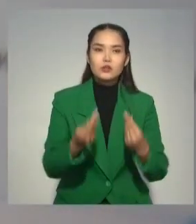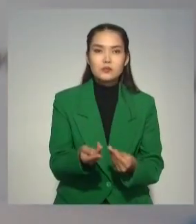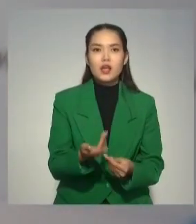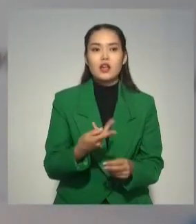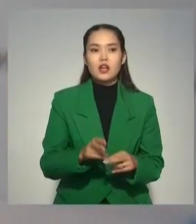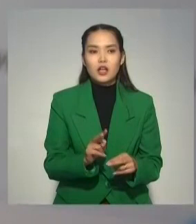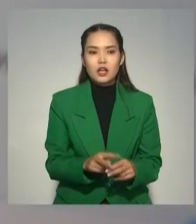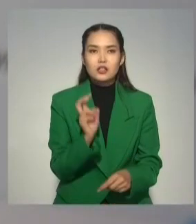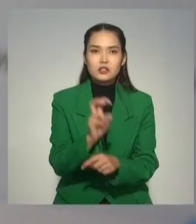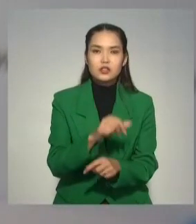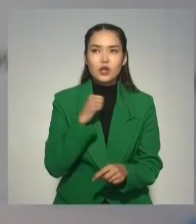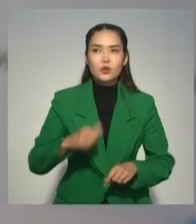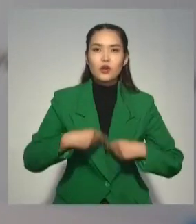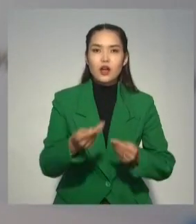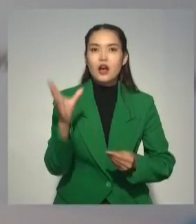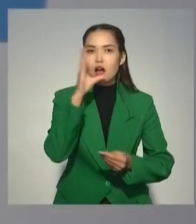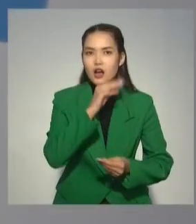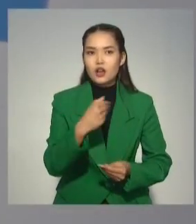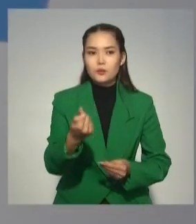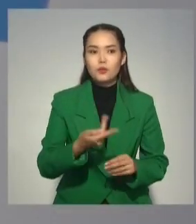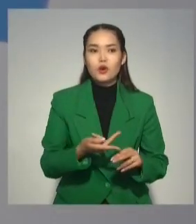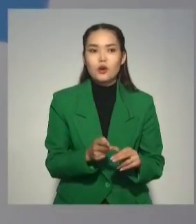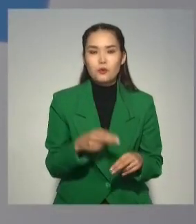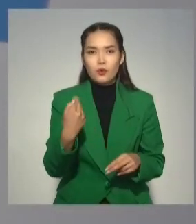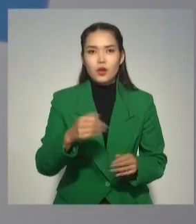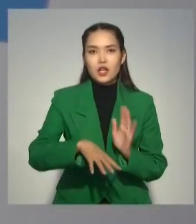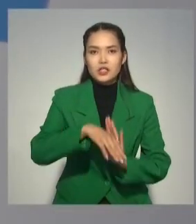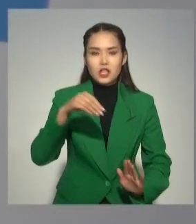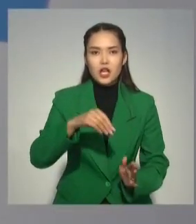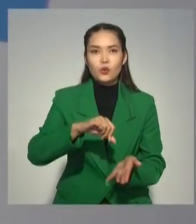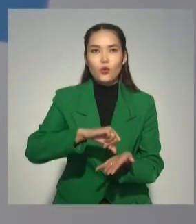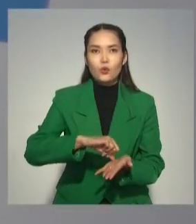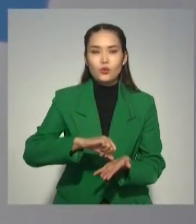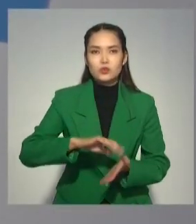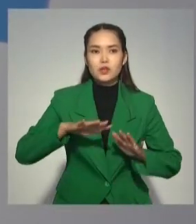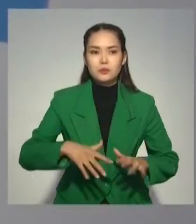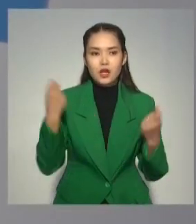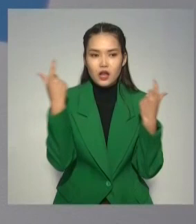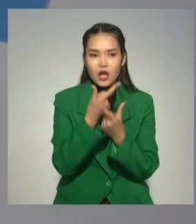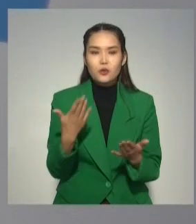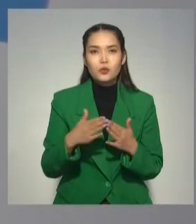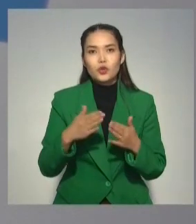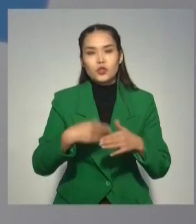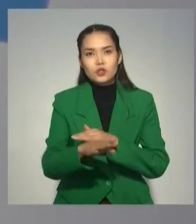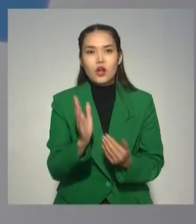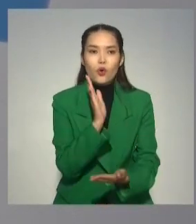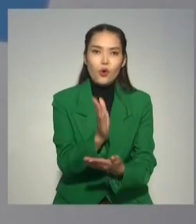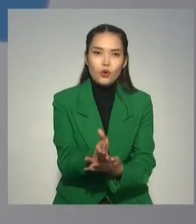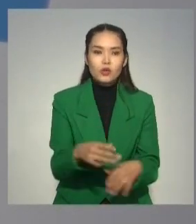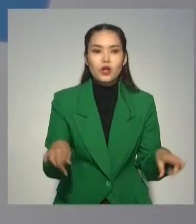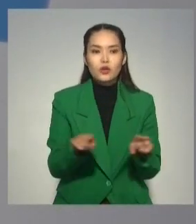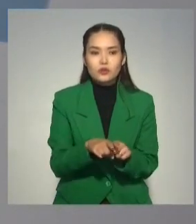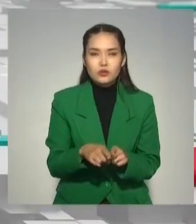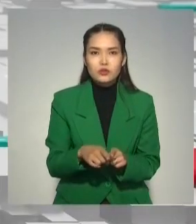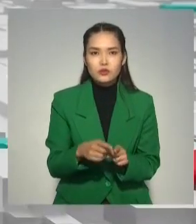азамат ретінде өз дауысыңызды бере аласыз. Ол үшін алдымен сайлау учаскеңізді анықтап алу керек. Оны үйден шықпай-ақ онлайн түрде 4 жолмен